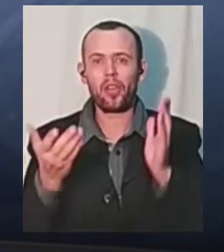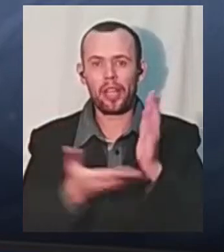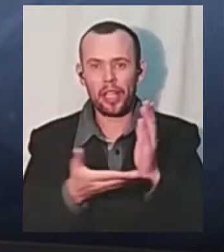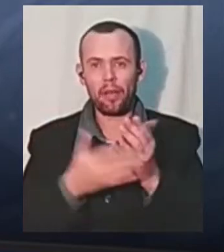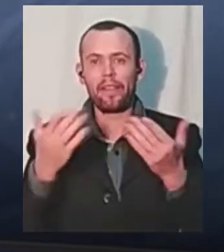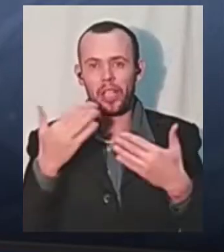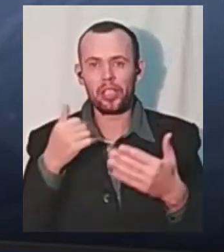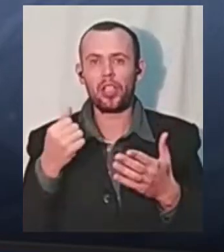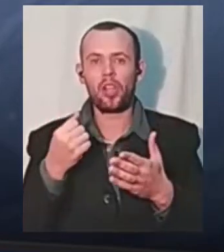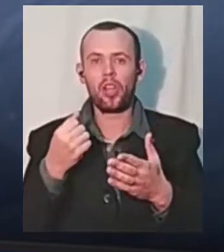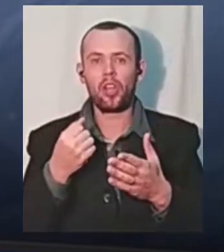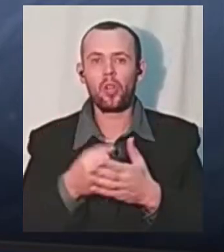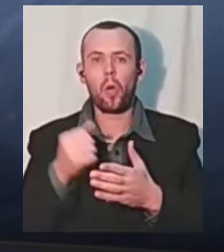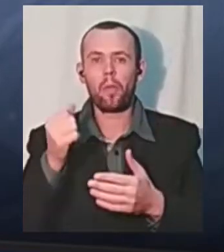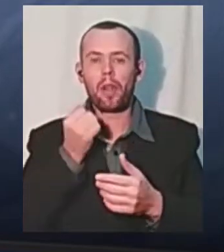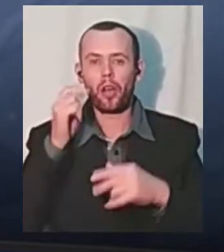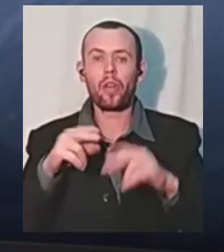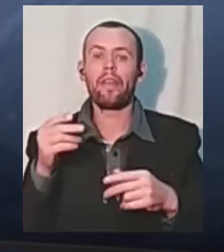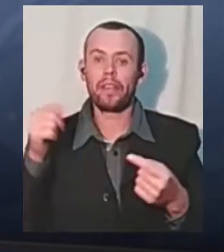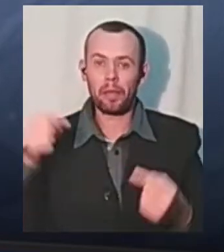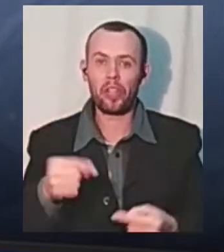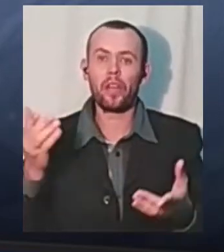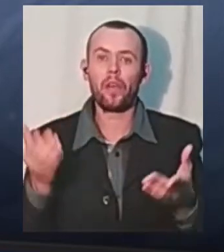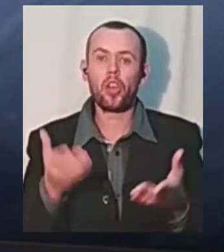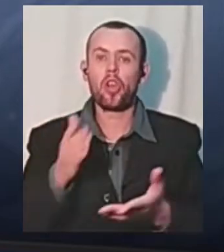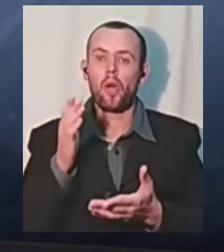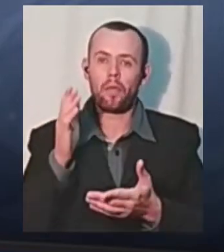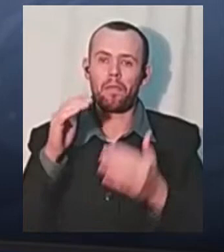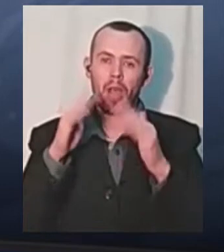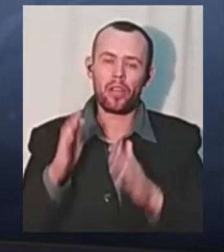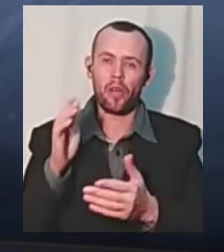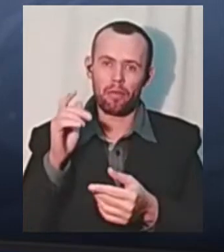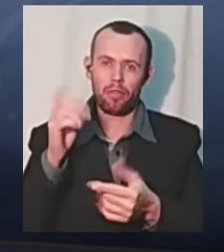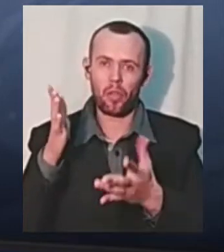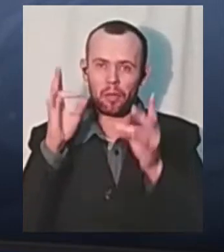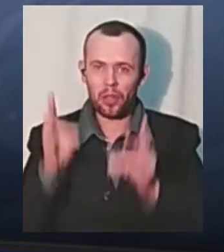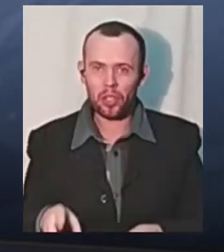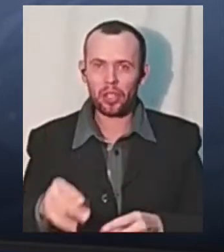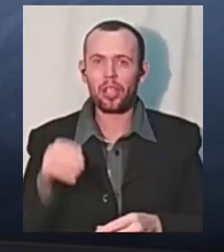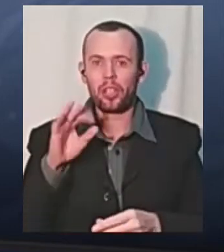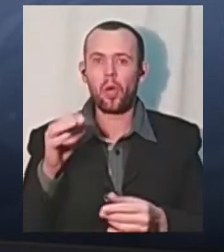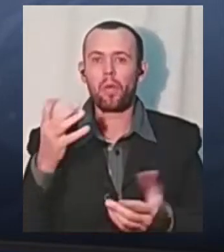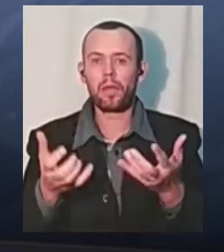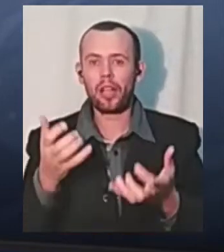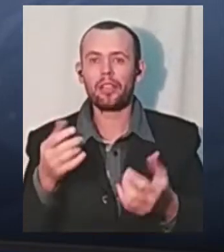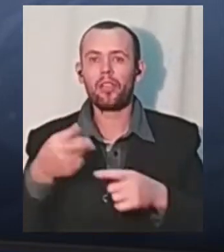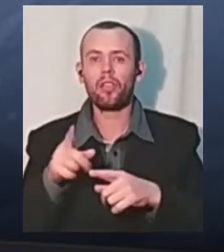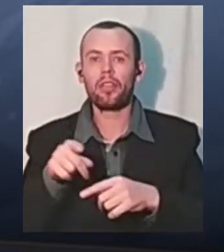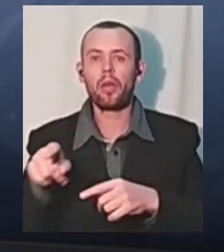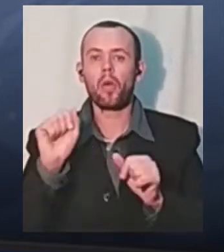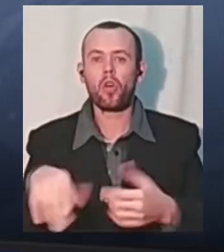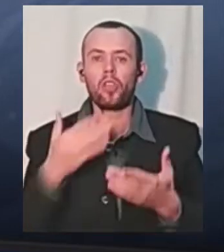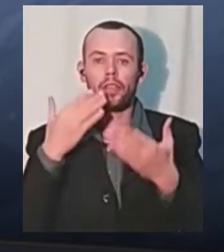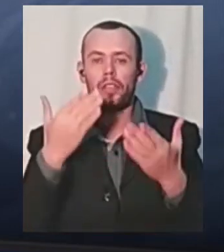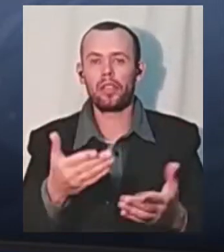об'єктів благоустрою. Відповідно, якщо майно пошкоджено таким об'єктом, то до балансоутримувача цього об'єкта можна звернутися з вимогою